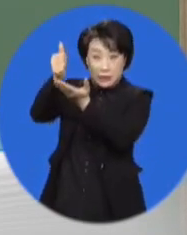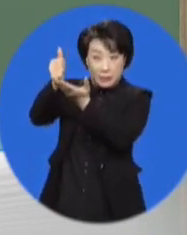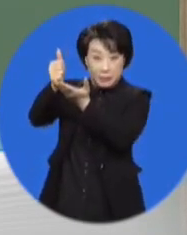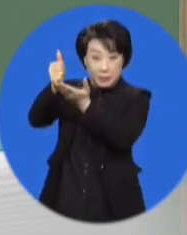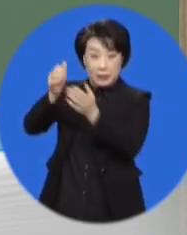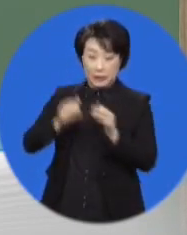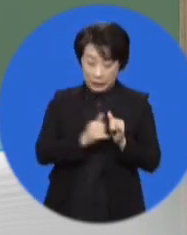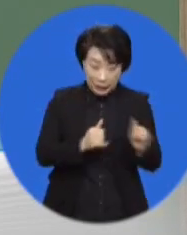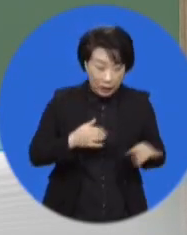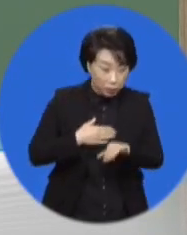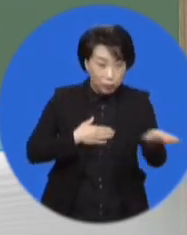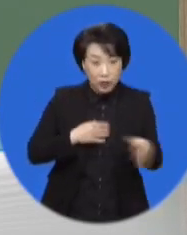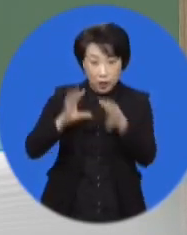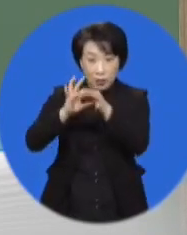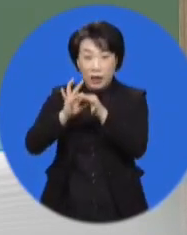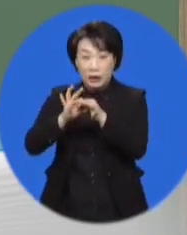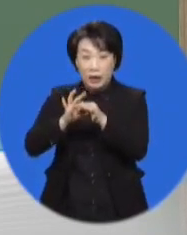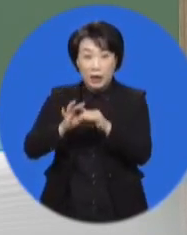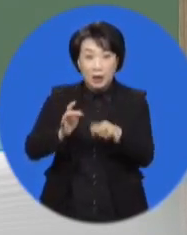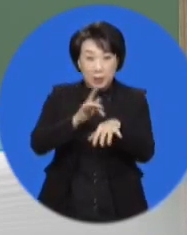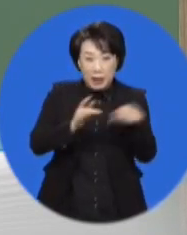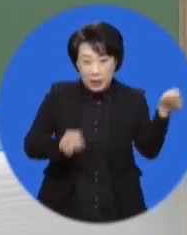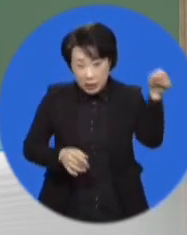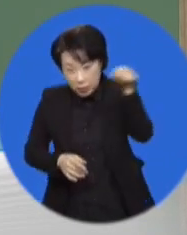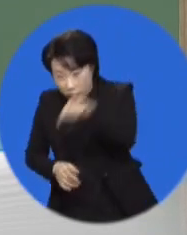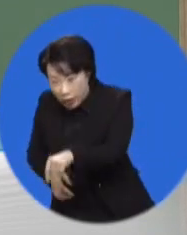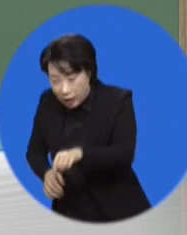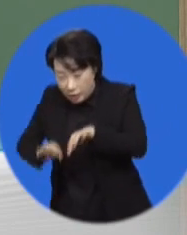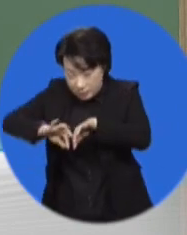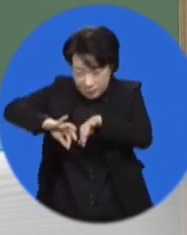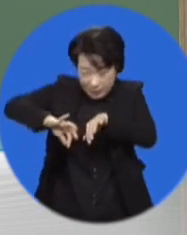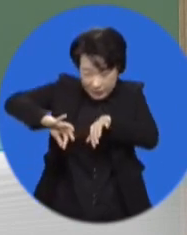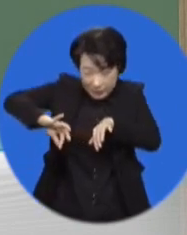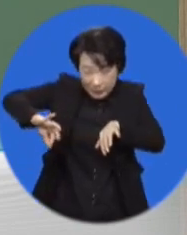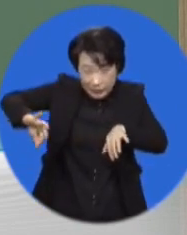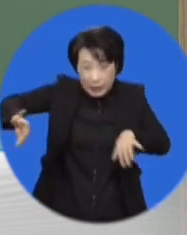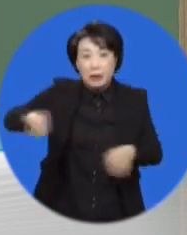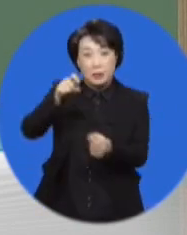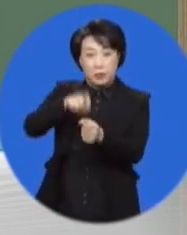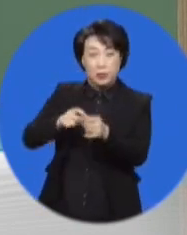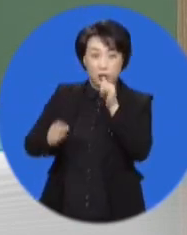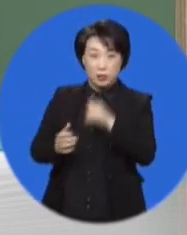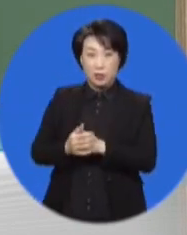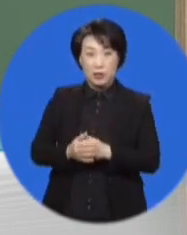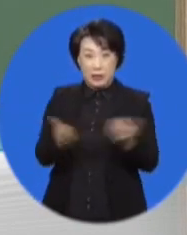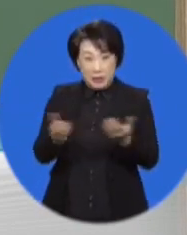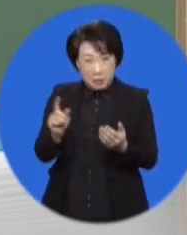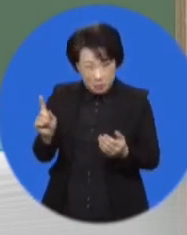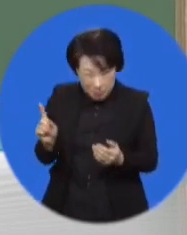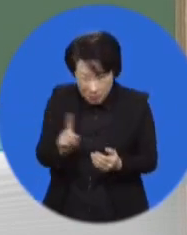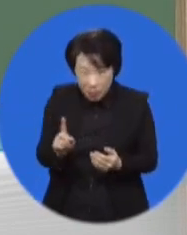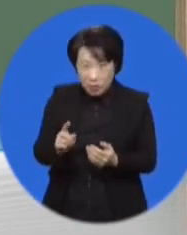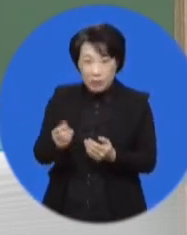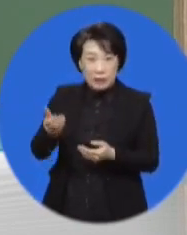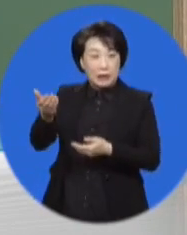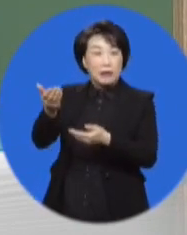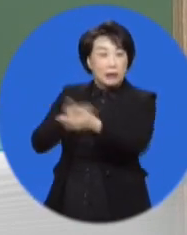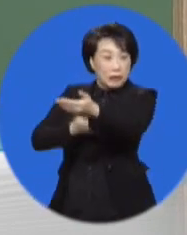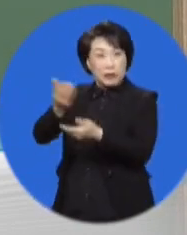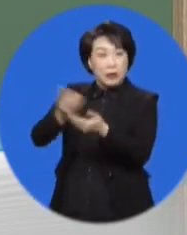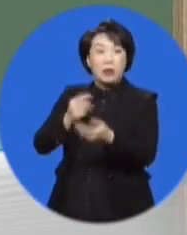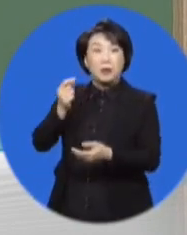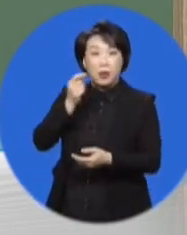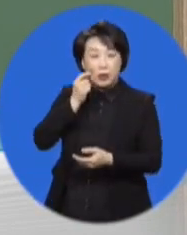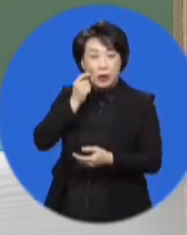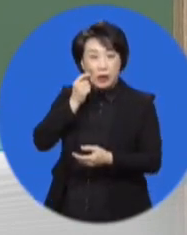자 인간관계를 하천 간에 이 가운데서 무슨 일이 있어도 교통하지 못하도록